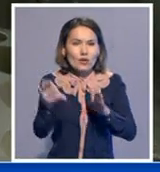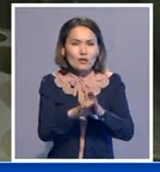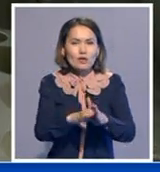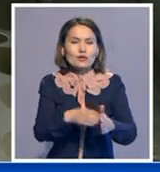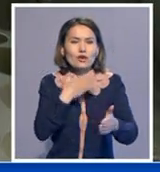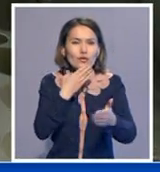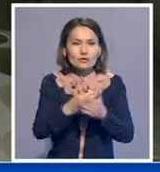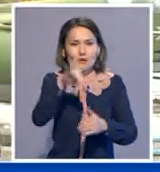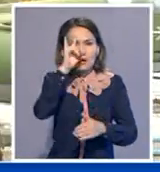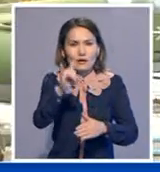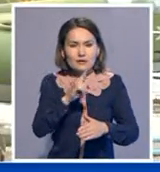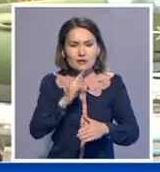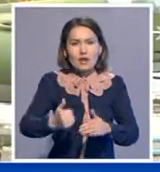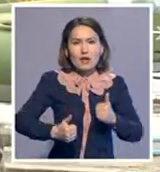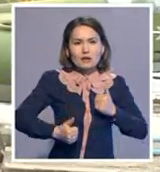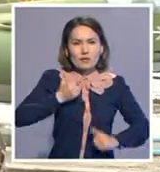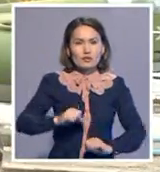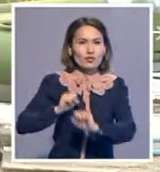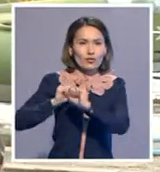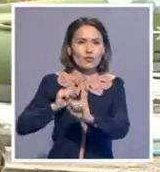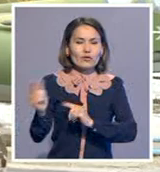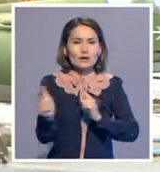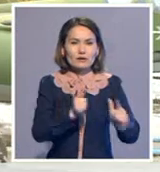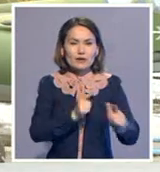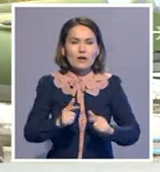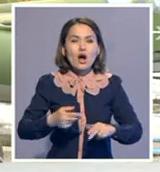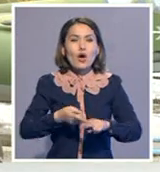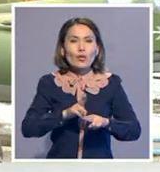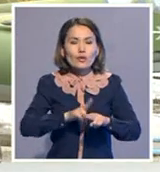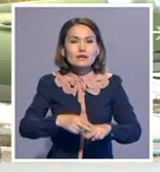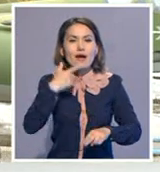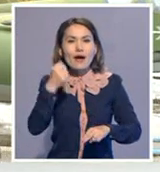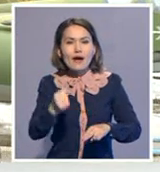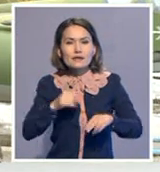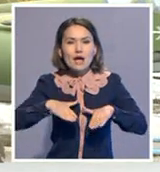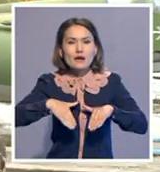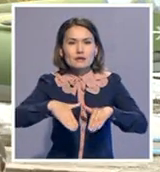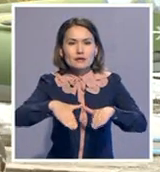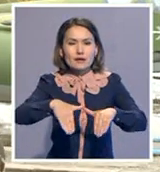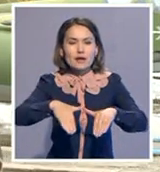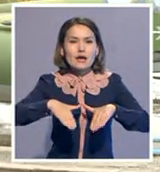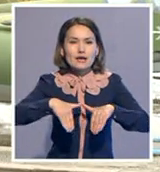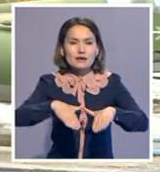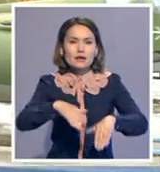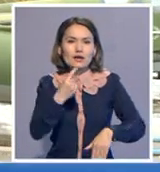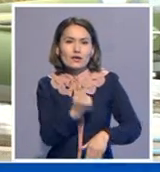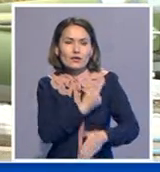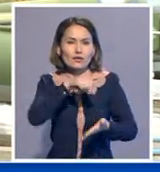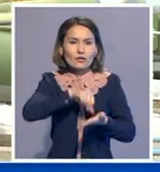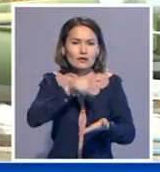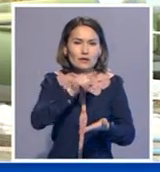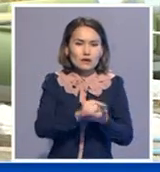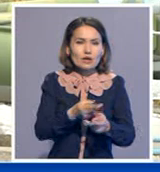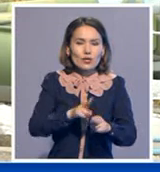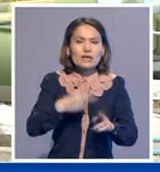намысын қорғаймын, дейді елдос. Саптық жүріс жай ғана жүріс емес. Ол әскери адамның өзінің шеберлігін және нағыз маман екенін